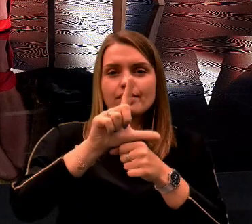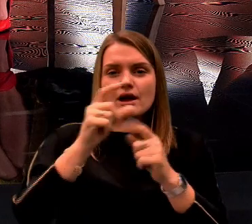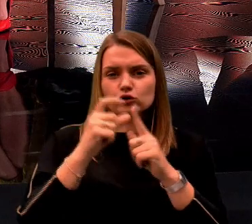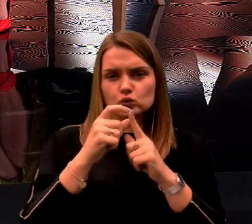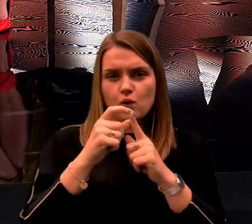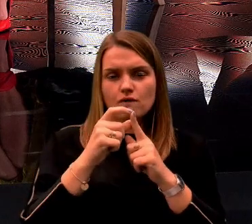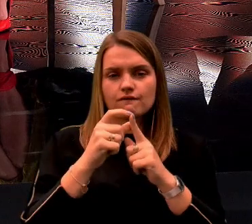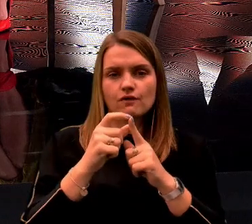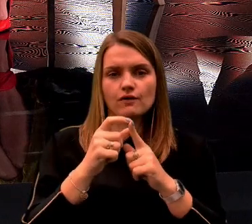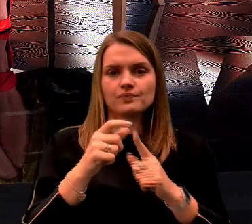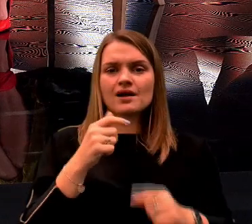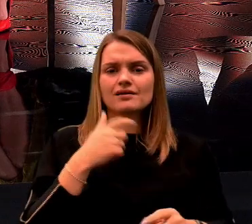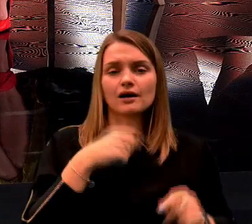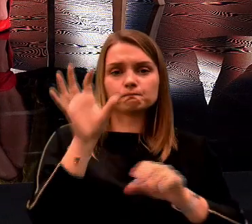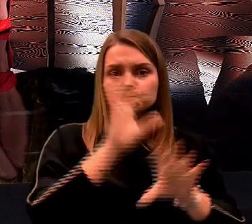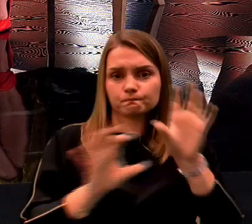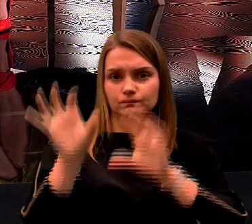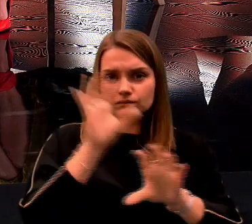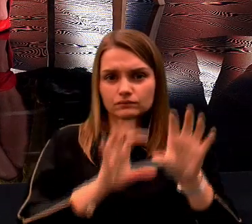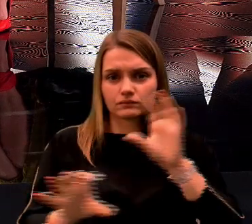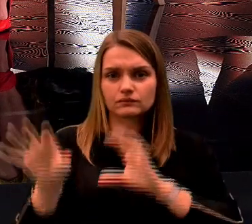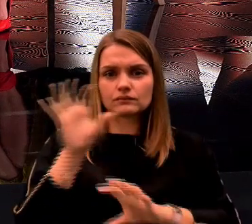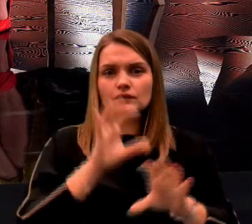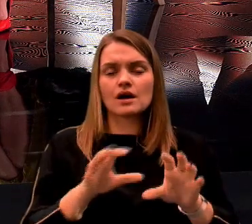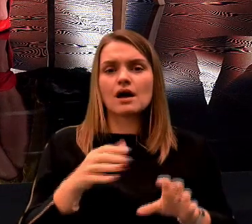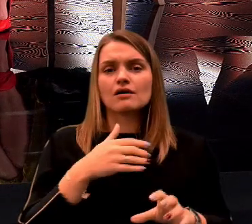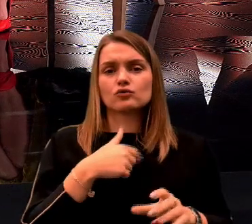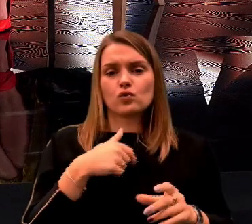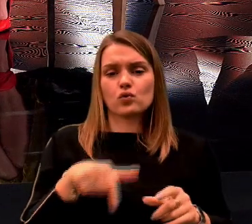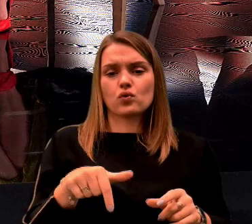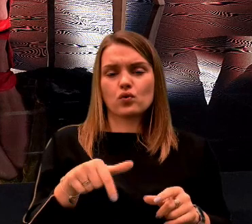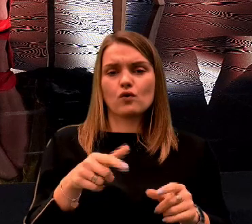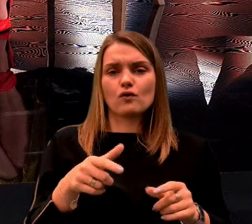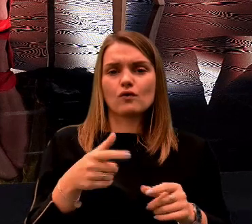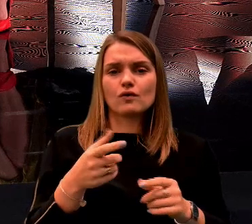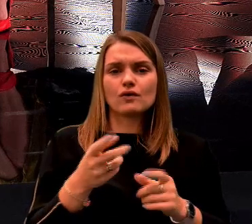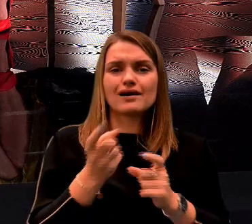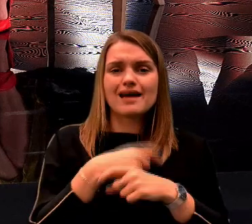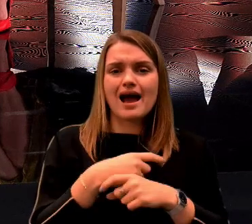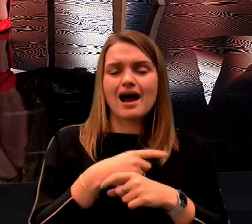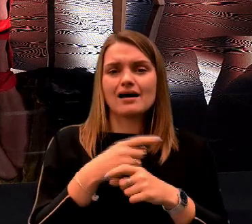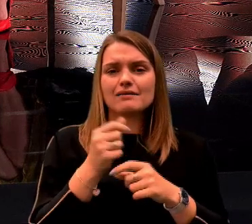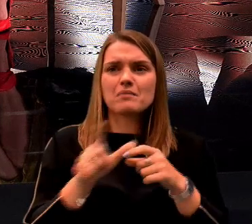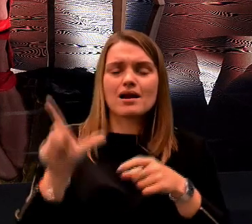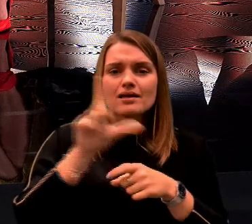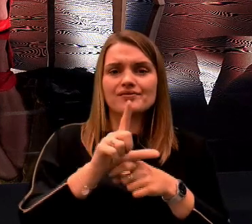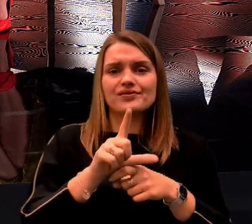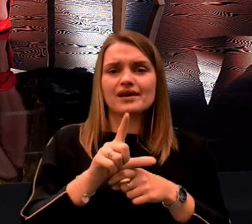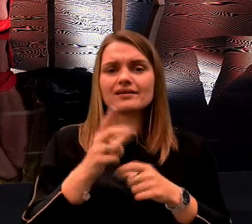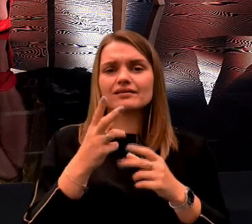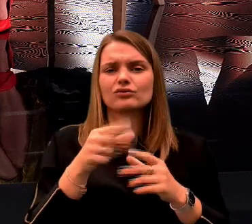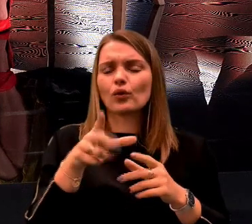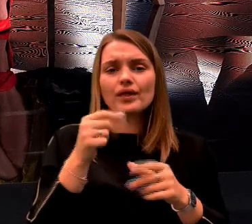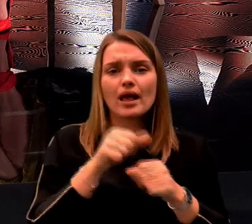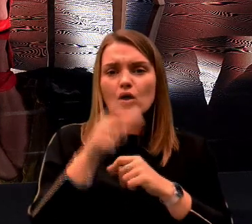takie, wiecie, obserwacje, że my cały czas mamy w naszym kraju liderów mianowanych. To nie są ludzie, którzy mają naturalne